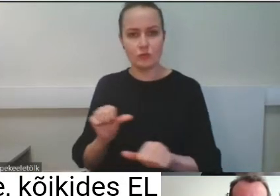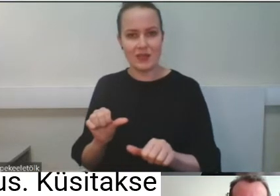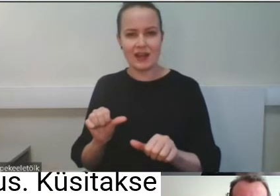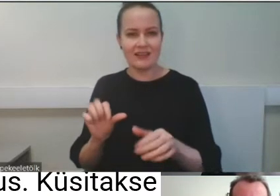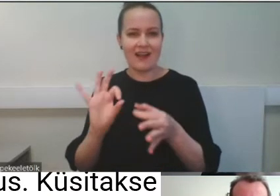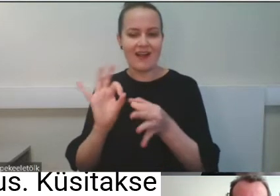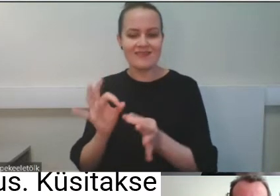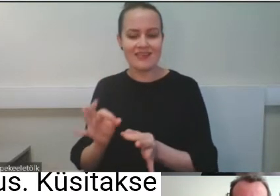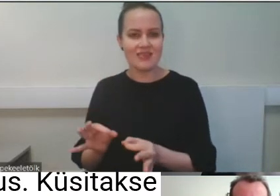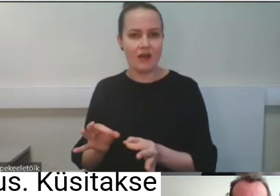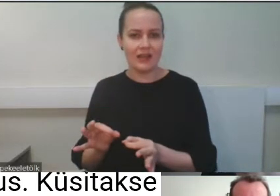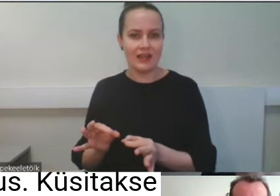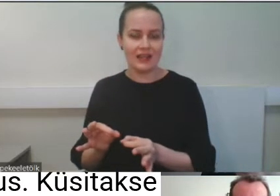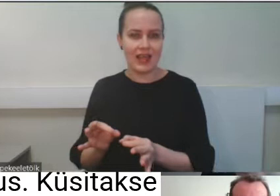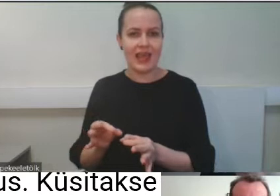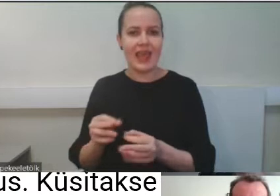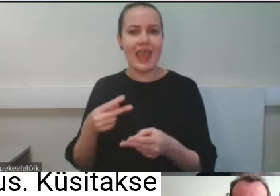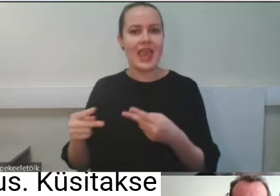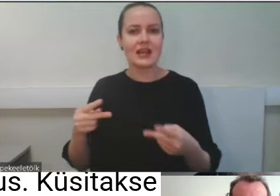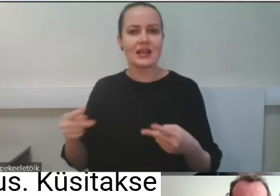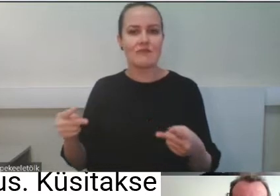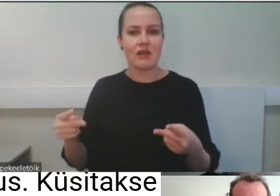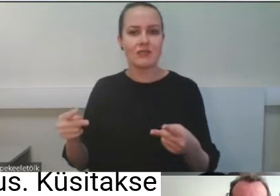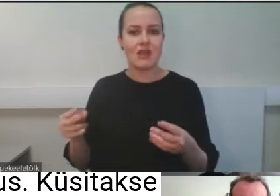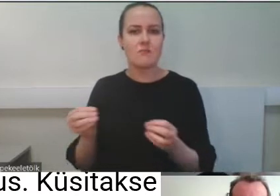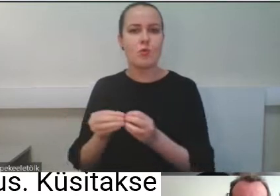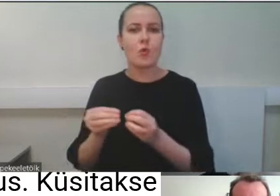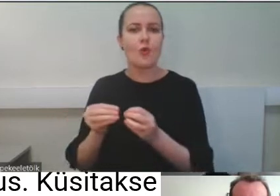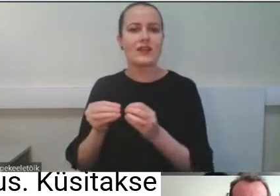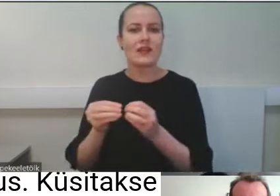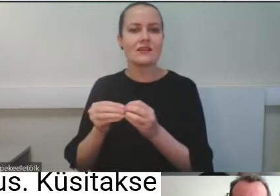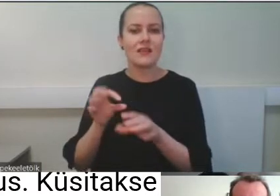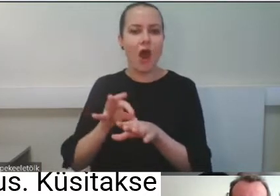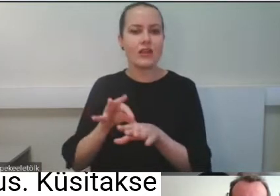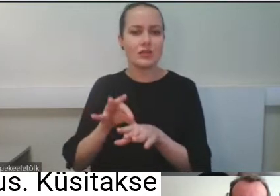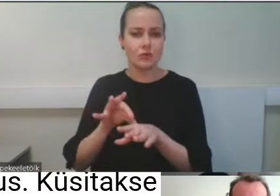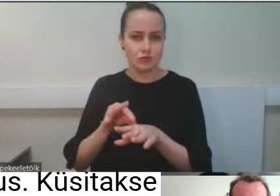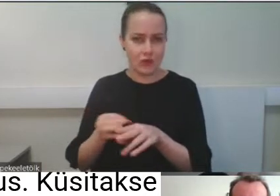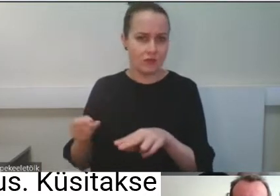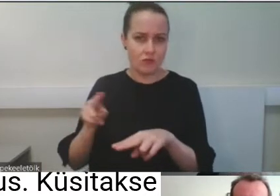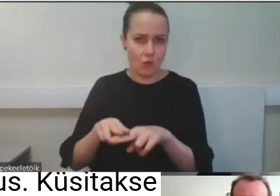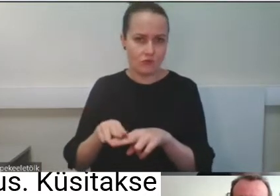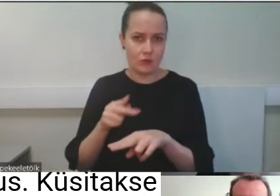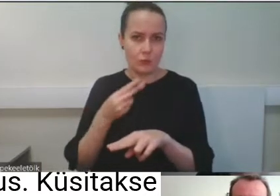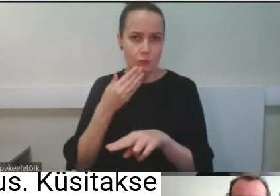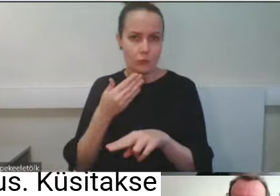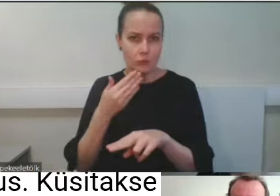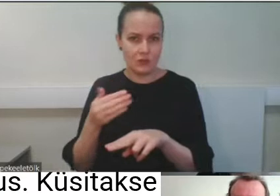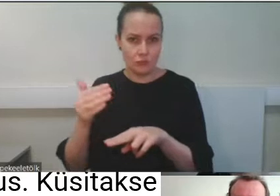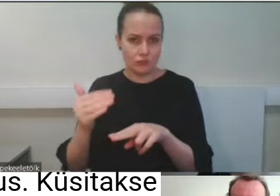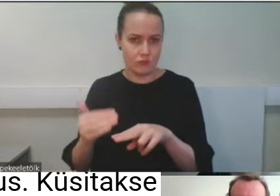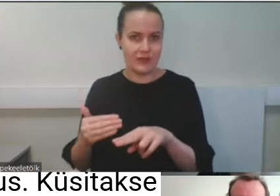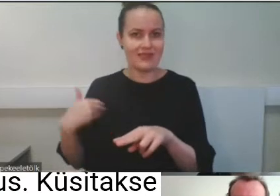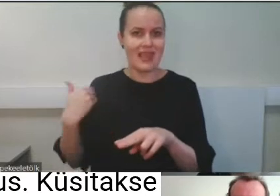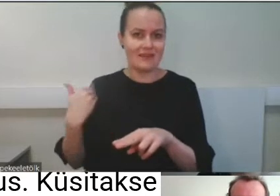tagasi minna, on keskmes siis tervise seisund väga laialt. Ühtlasi küsitakse ka pikaajalise